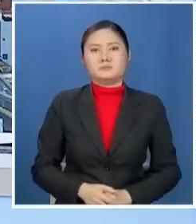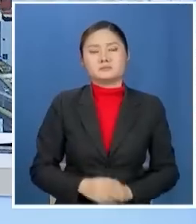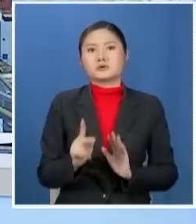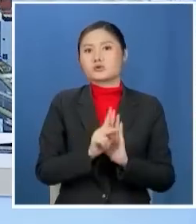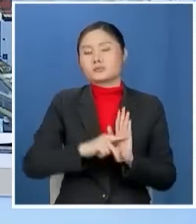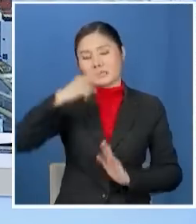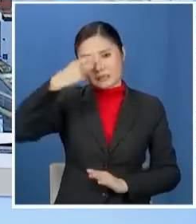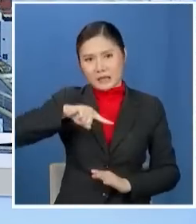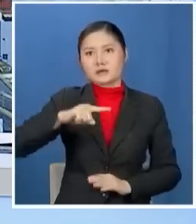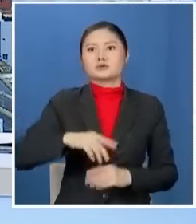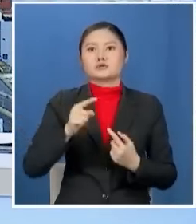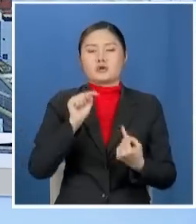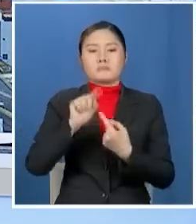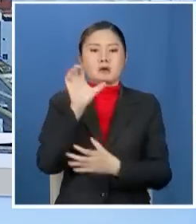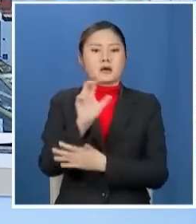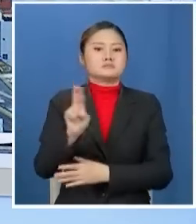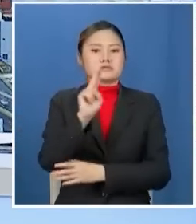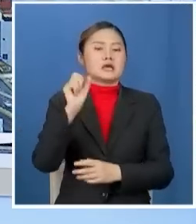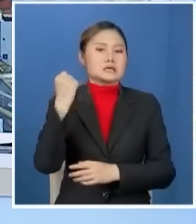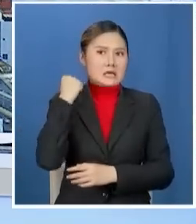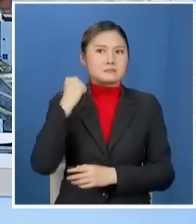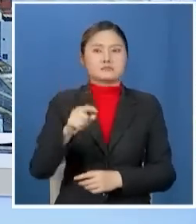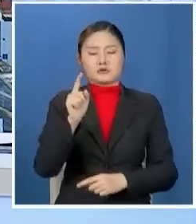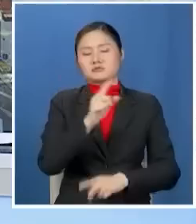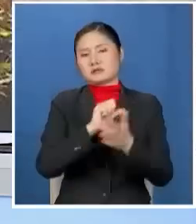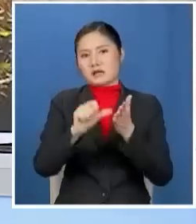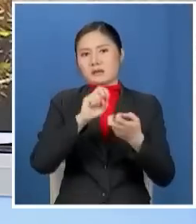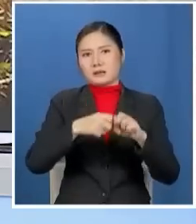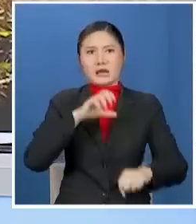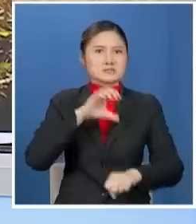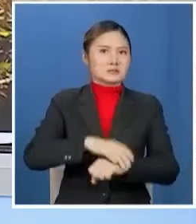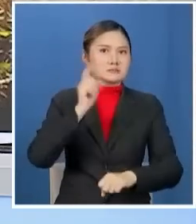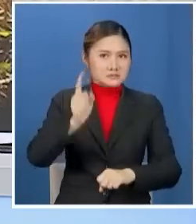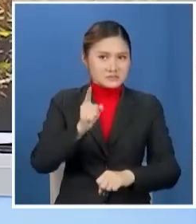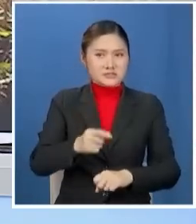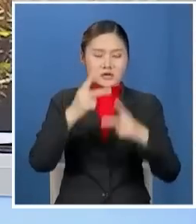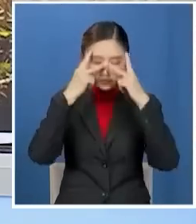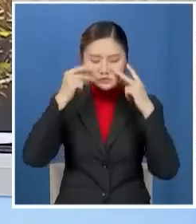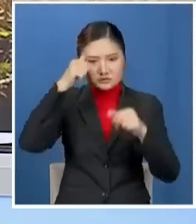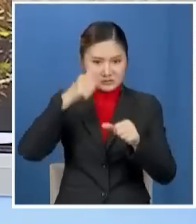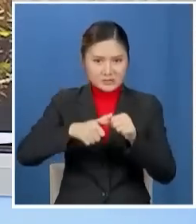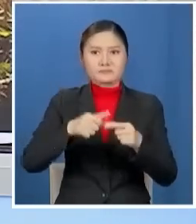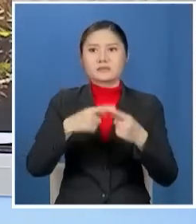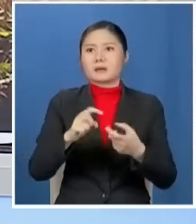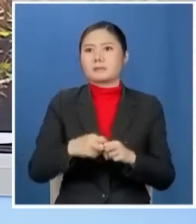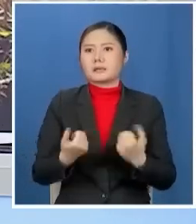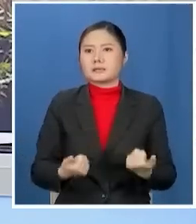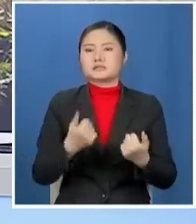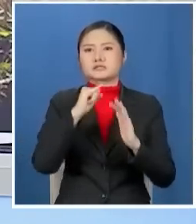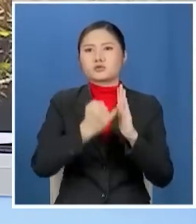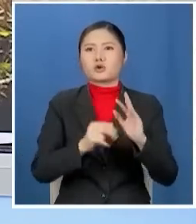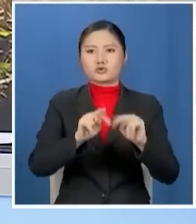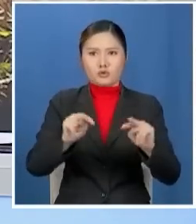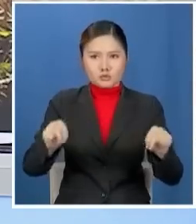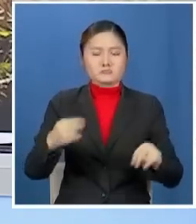ื่องของกฎหมายไทยก็ต้องบังคับใช้อย่างเข้มข้นนะและต้องปราบปรามอย่างจริงจังให้คนร้ายเนี่ยเข็ดหลาบแต่กรณีนี้ที่นนทบุรี